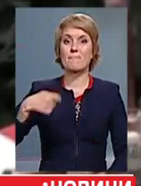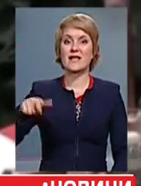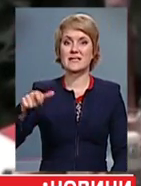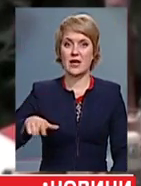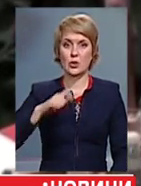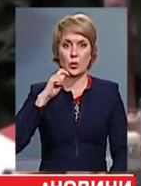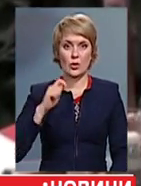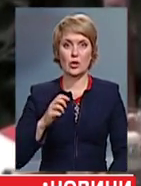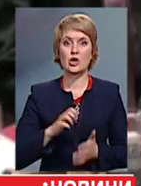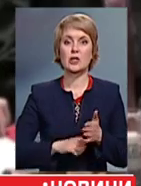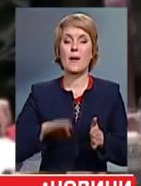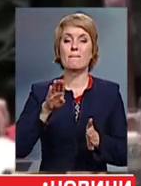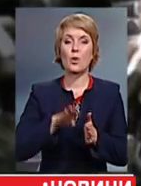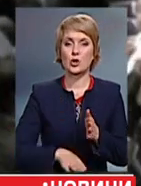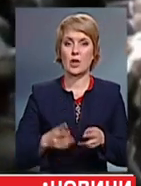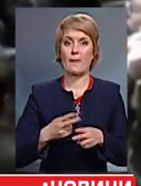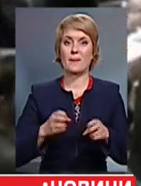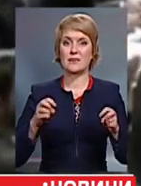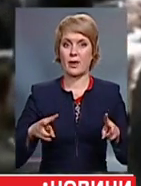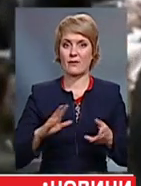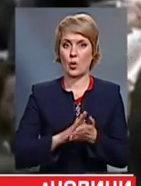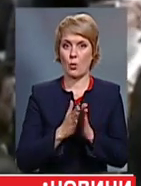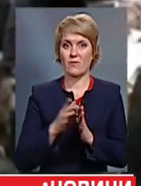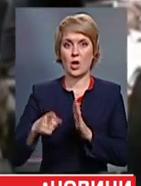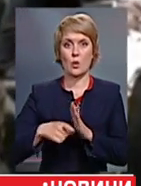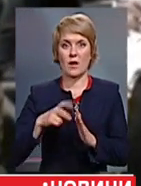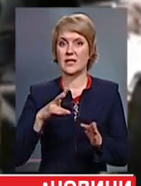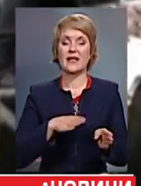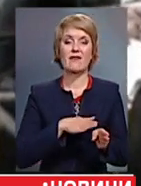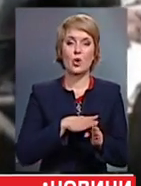погіршення безпекових умов на Донбасі та невиконання Росією мінських домовленостей.